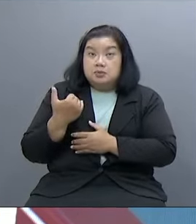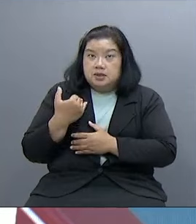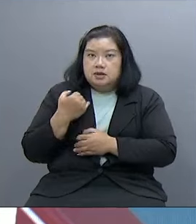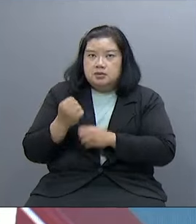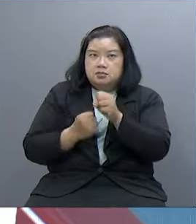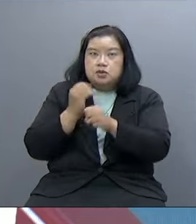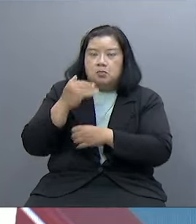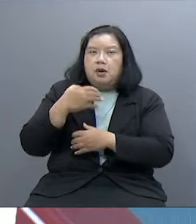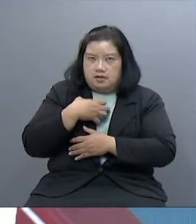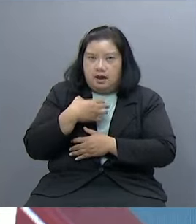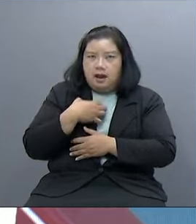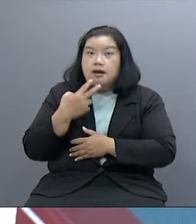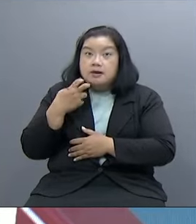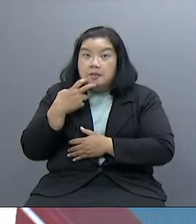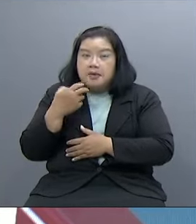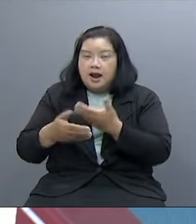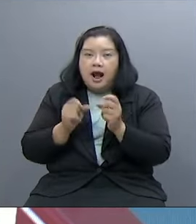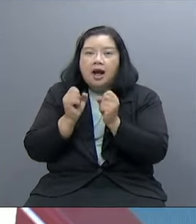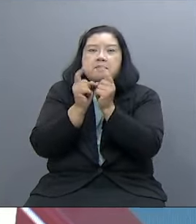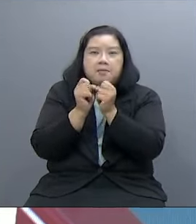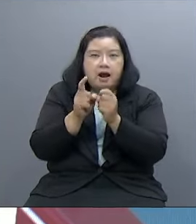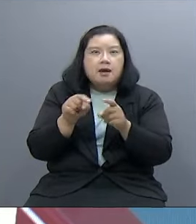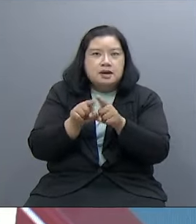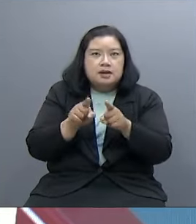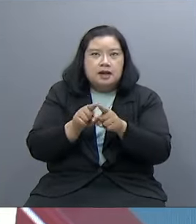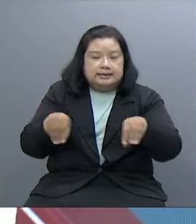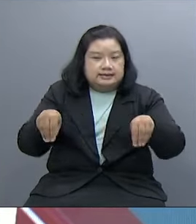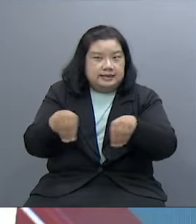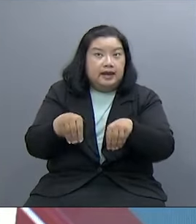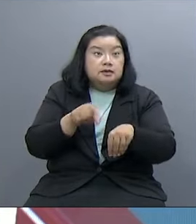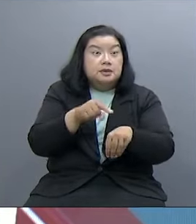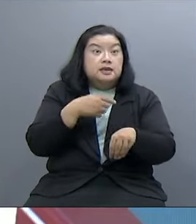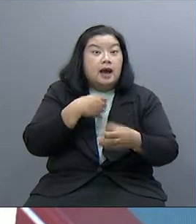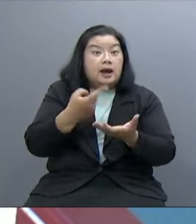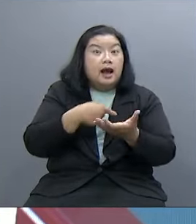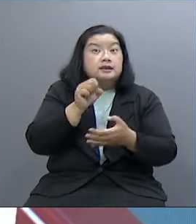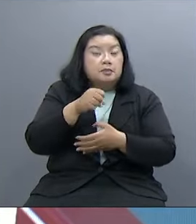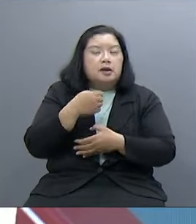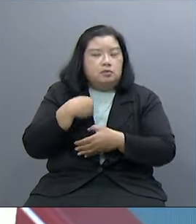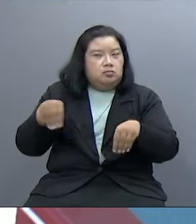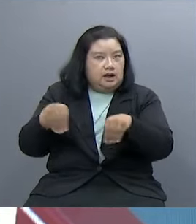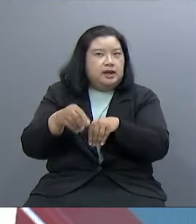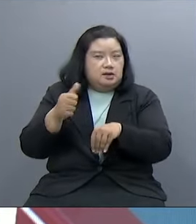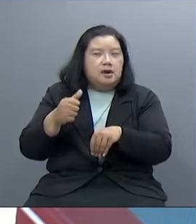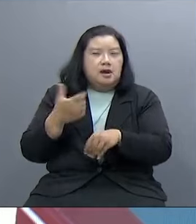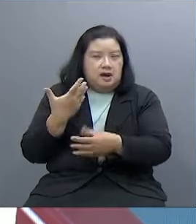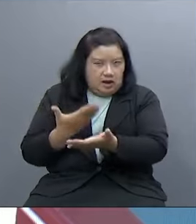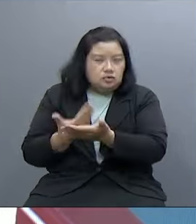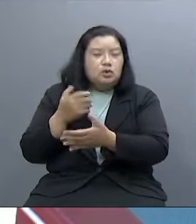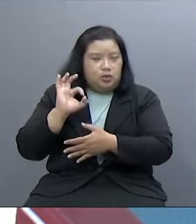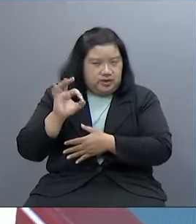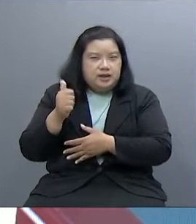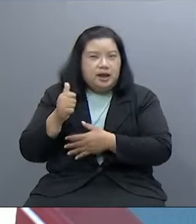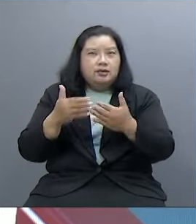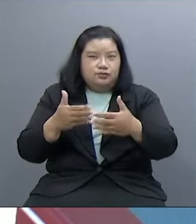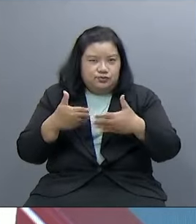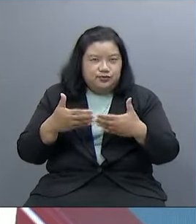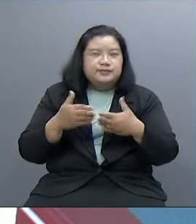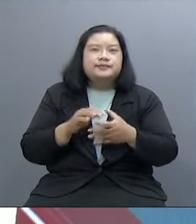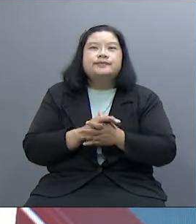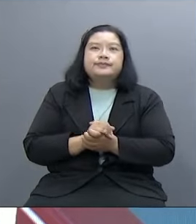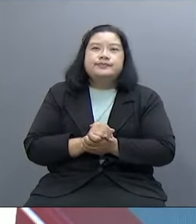ขายน้ำแข็งกับบะหมี่กึ่งสำเร็จรูปข้างๆร้านข้าวไข่เจียวพี่ยุ้ยดีกว่าได้เลยค่ะเราจะรวยไปด้วยกันค่ะน้องมุกแต่พี่หาที่ก่อนนะนะค